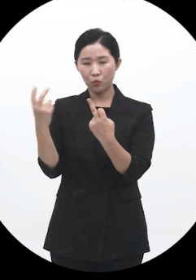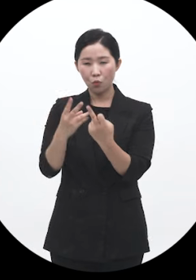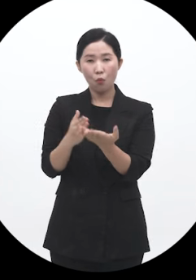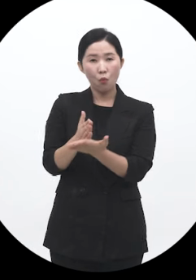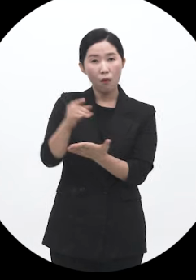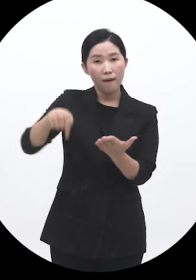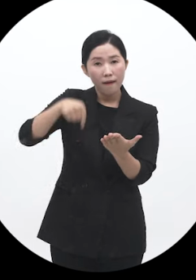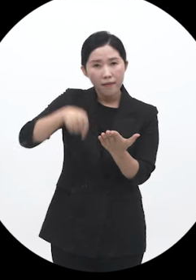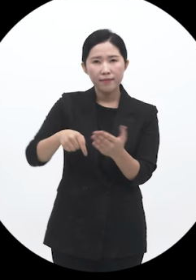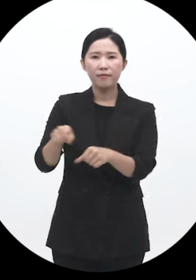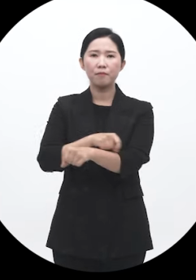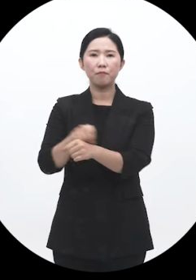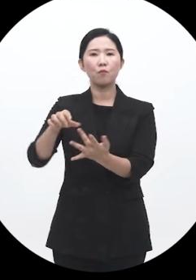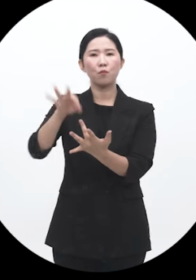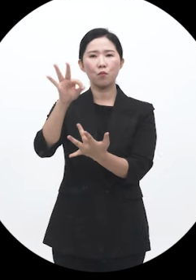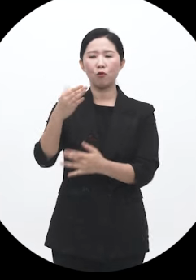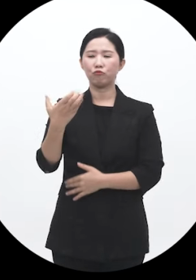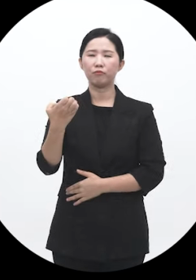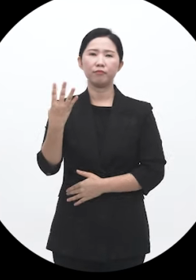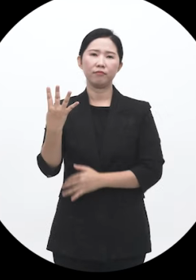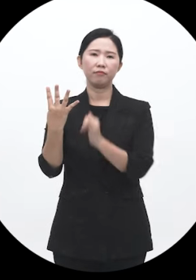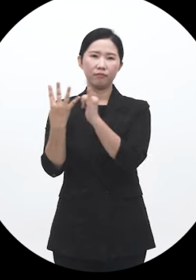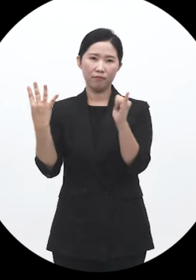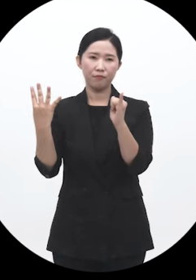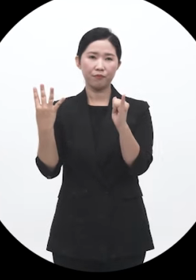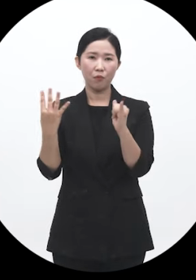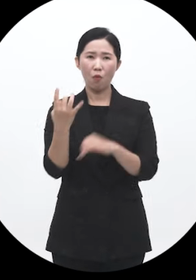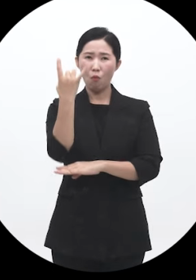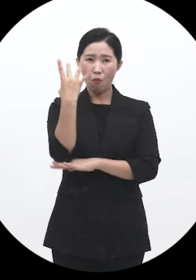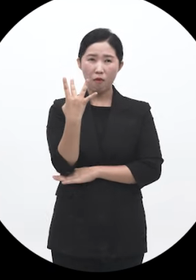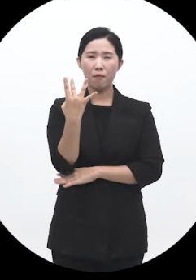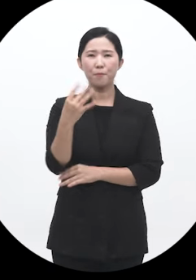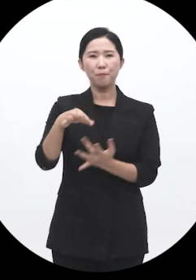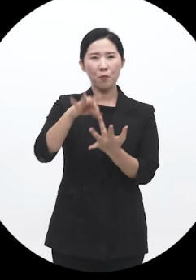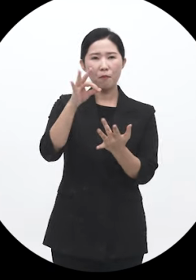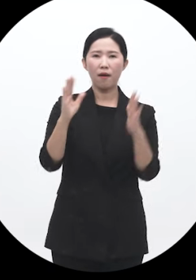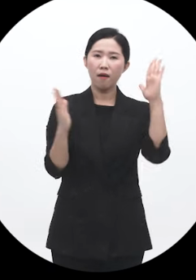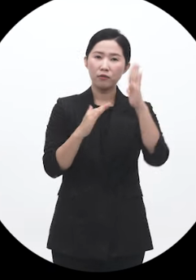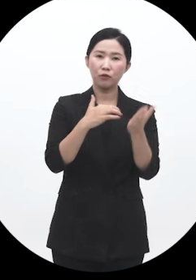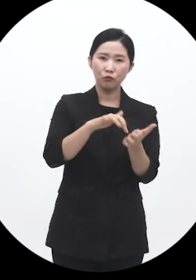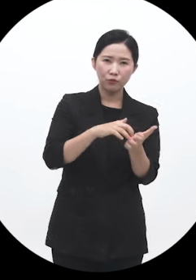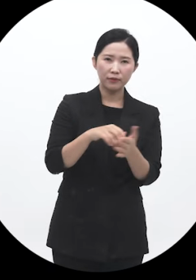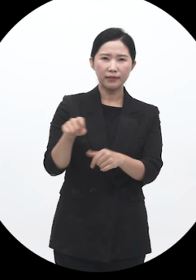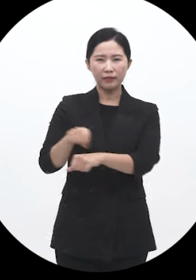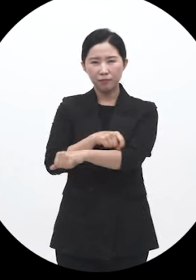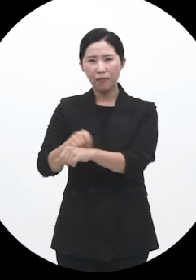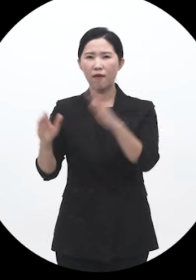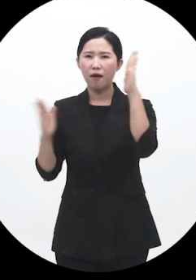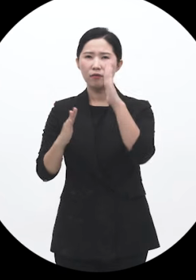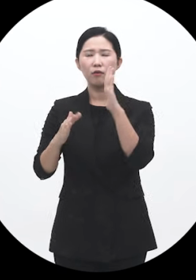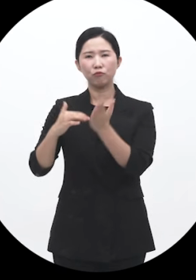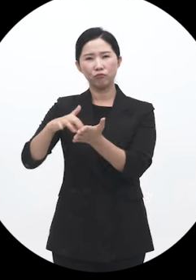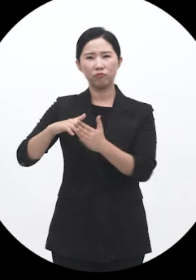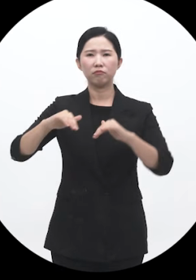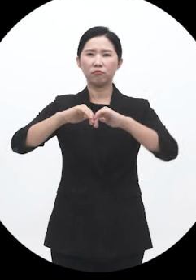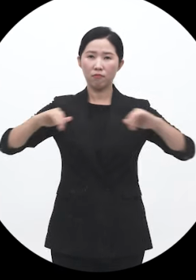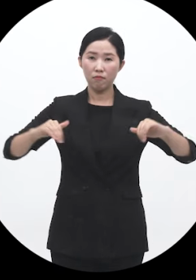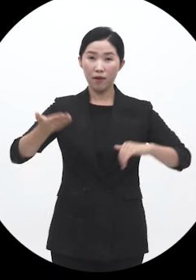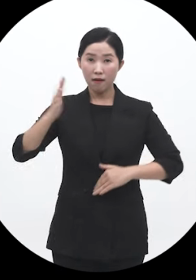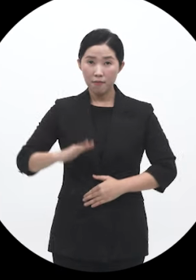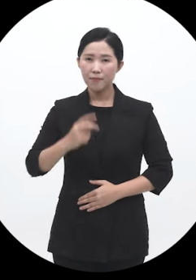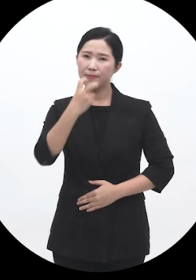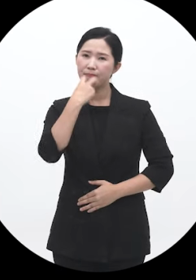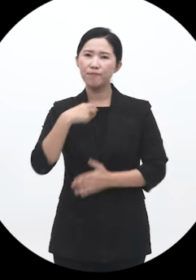선발합니다. 정원 내와 정원 외 별도로 선발하고 정원 내와 정원 외 모두 복수